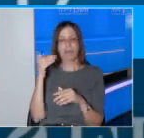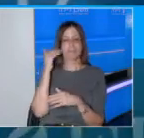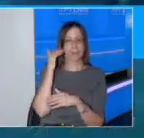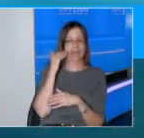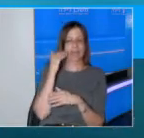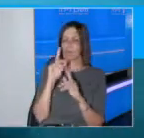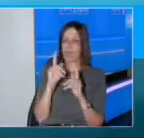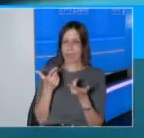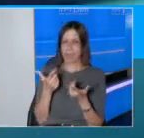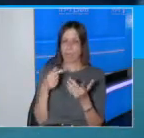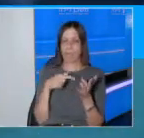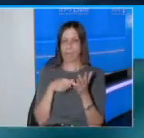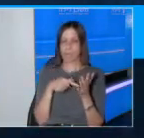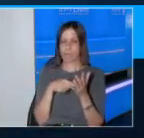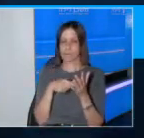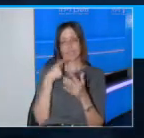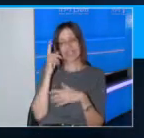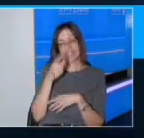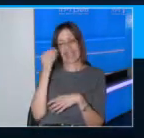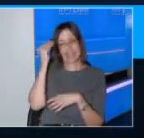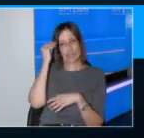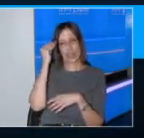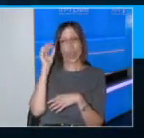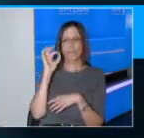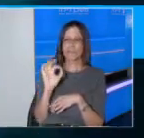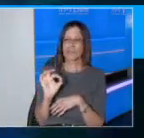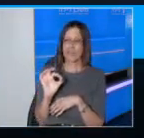למה? מכיוון שצריך לזכור שבשביל